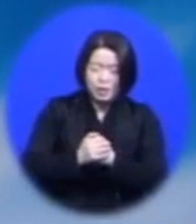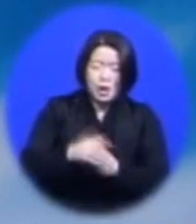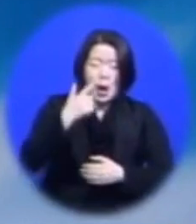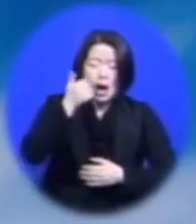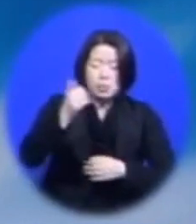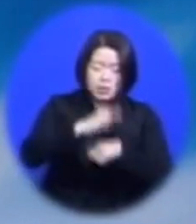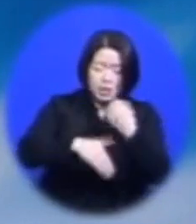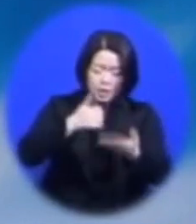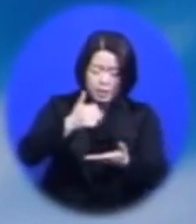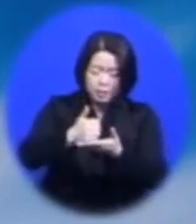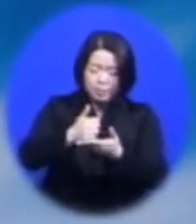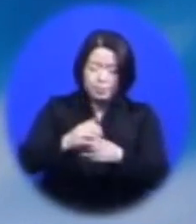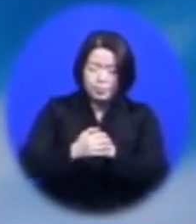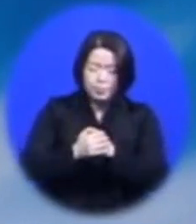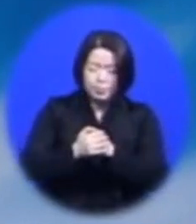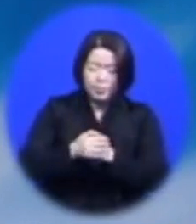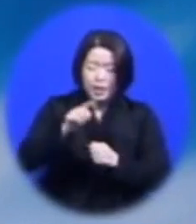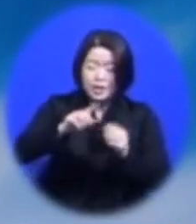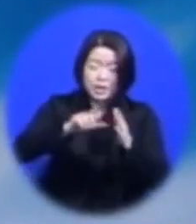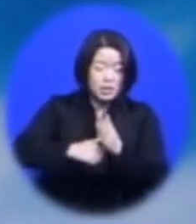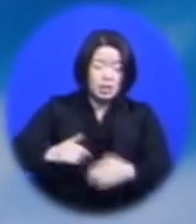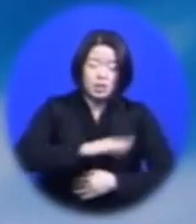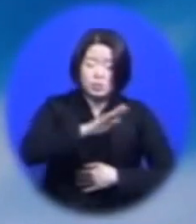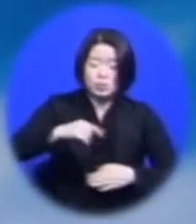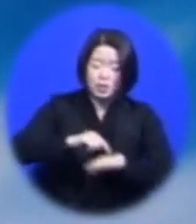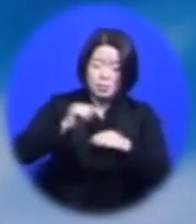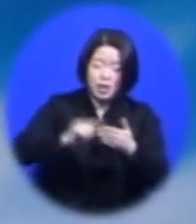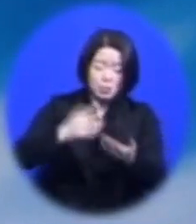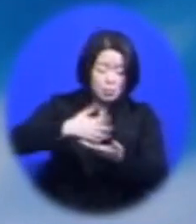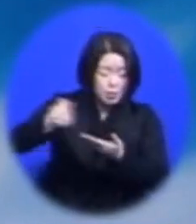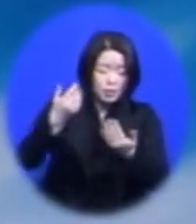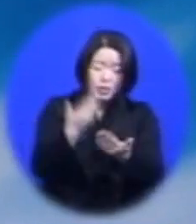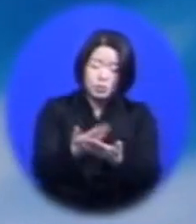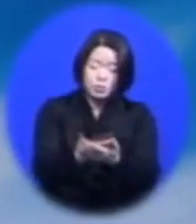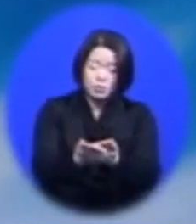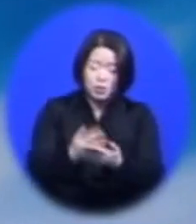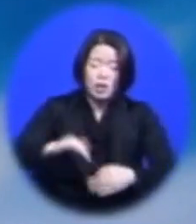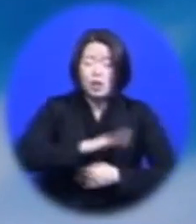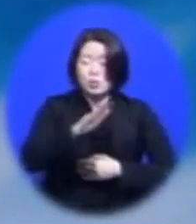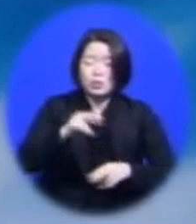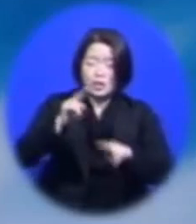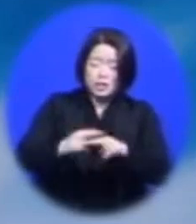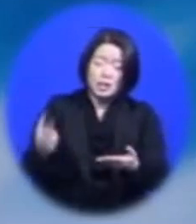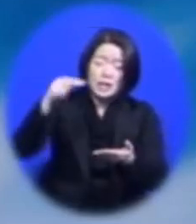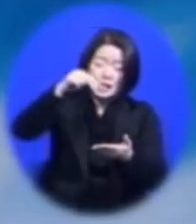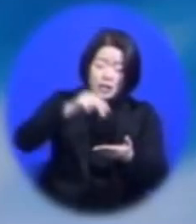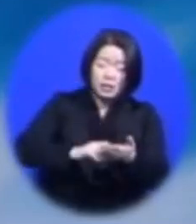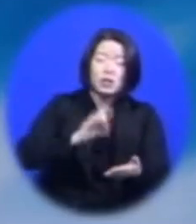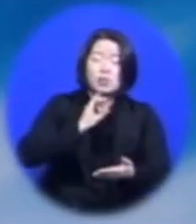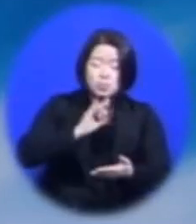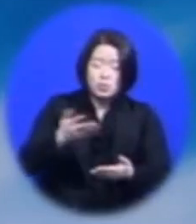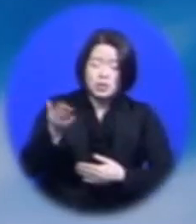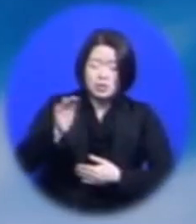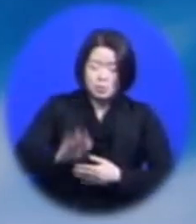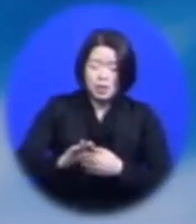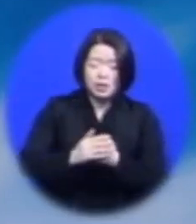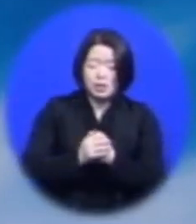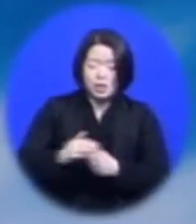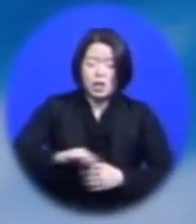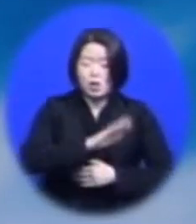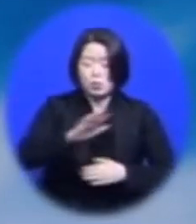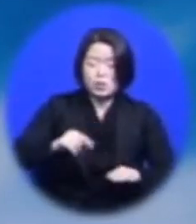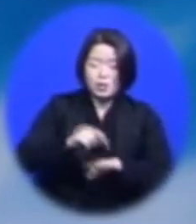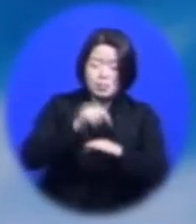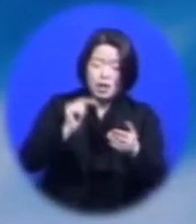아버지 하나님, 이 시간에 우리의 마음을 받아주소서. 우리가 자리에서 그저 일어난 것뿐이지만 우리의